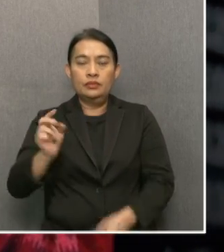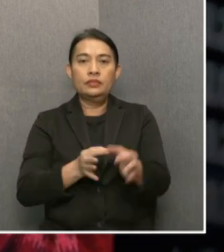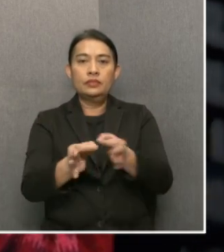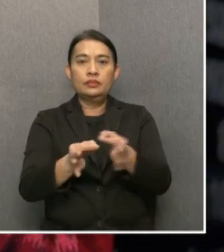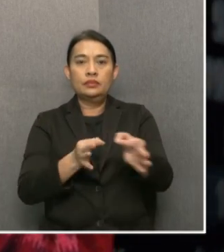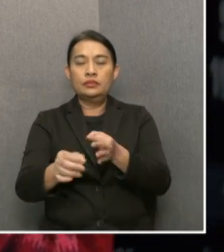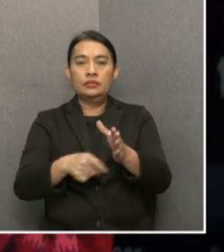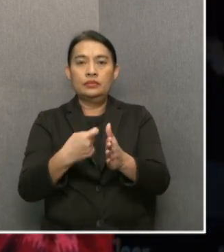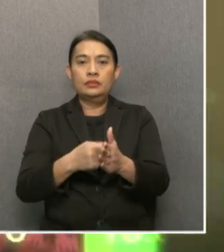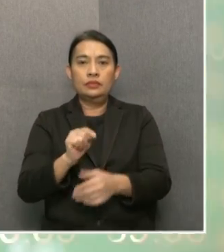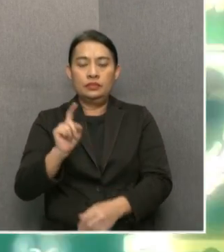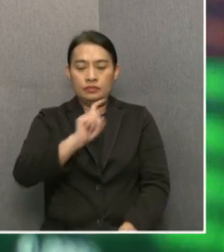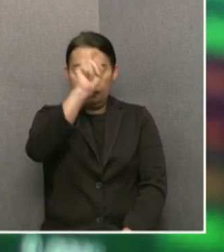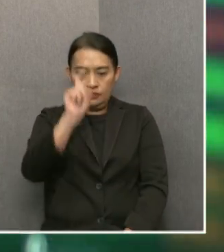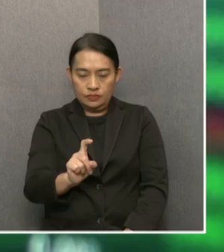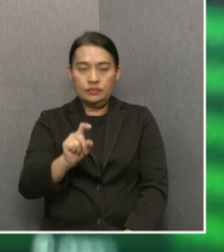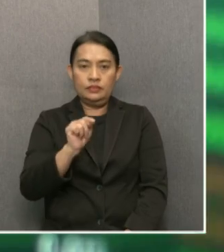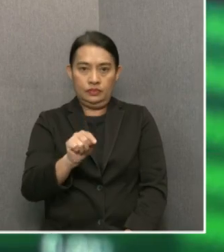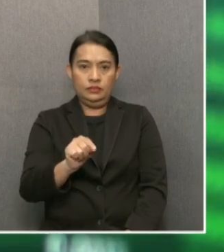ในเรื่องนี้กันค่ะ